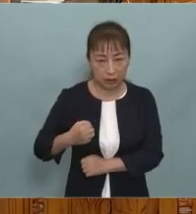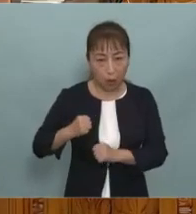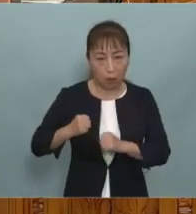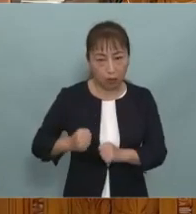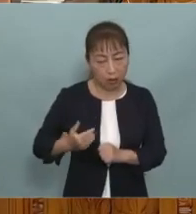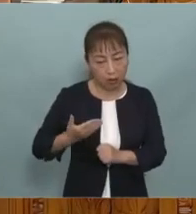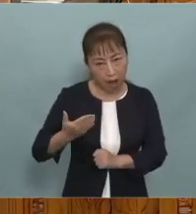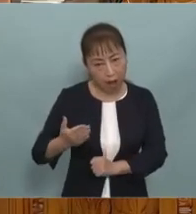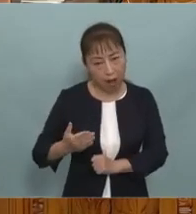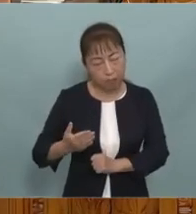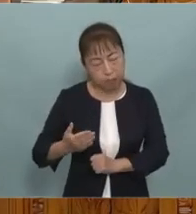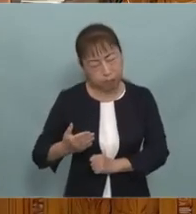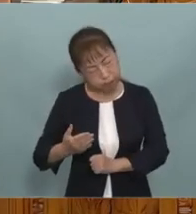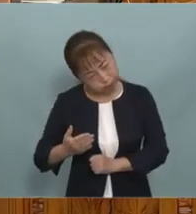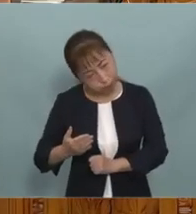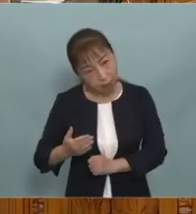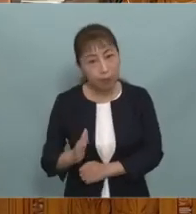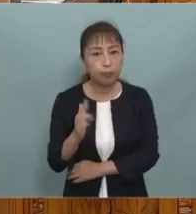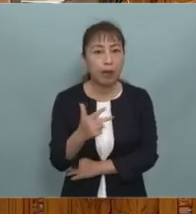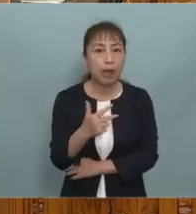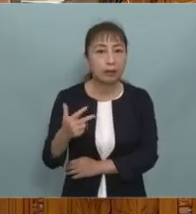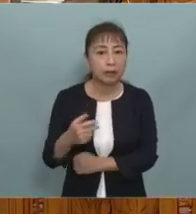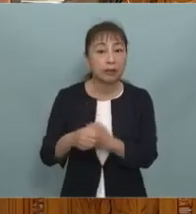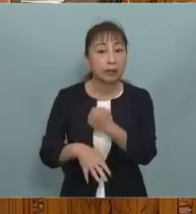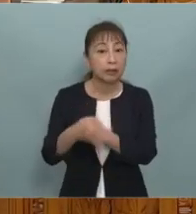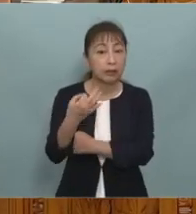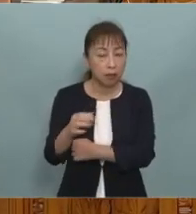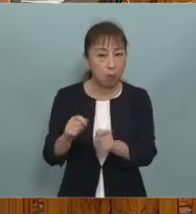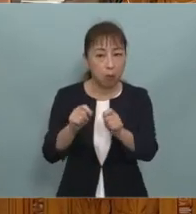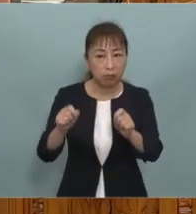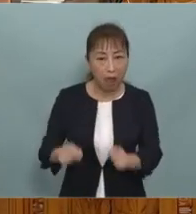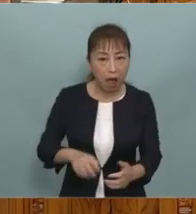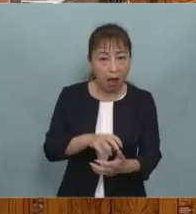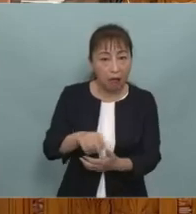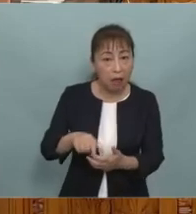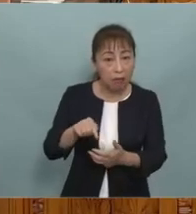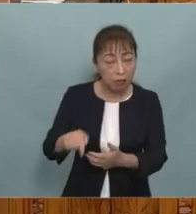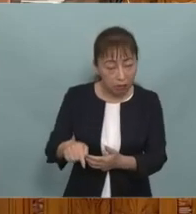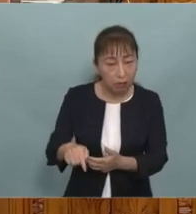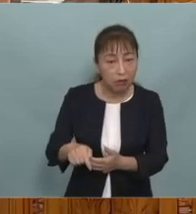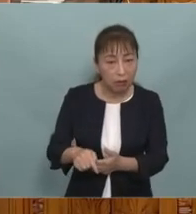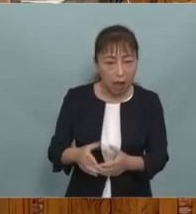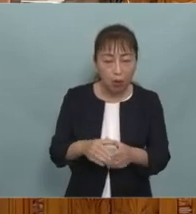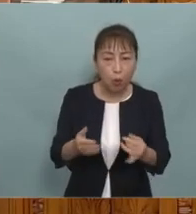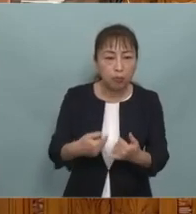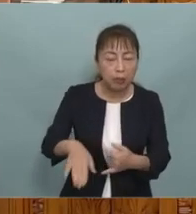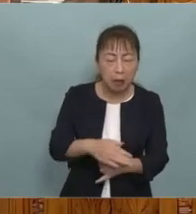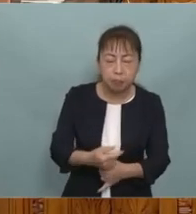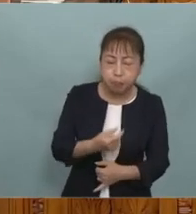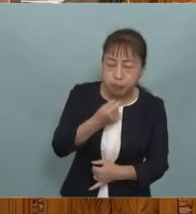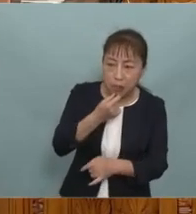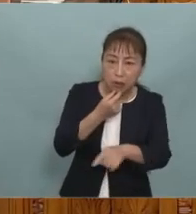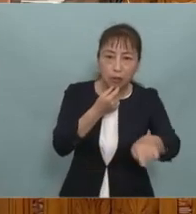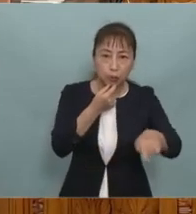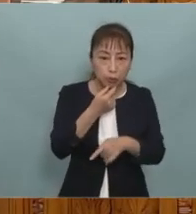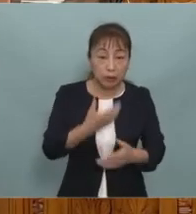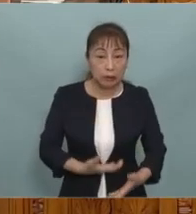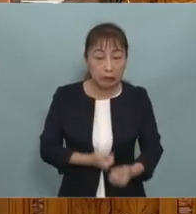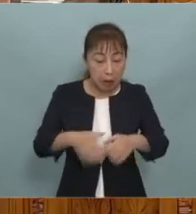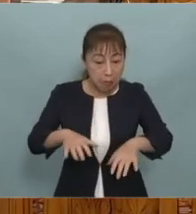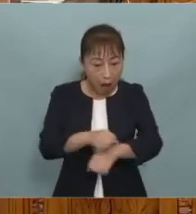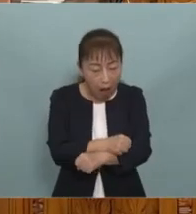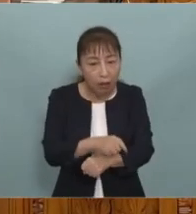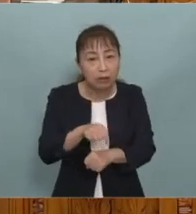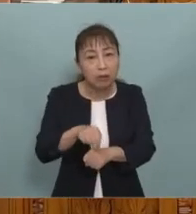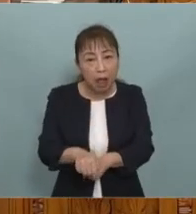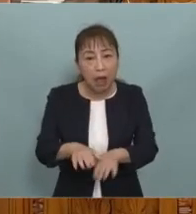か政治資金問題で失われた政治への信頼を取り戻すととにこれまで以上に我が国